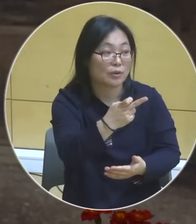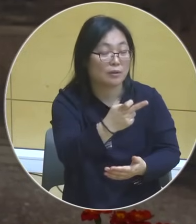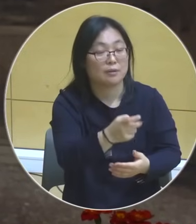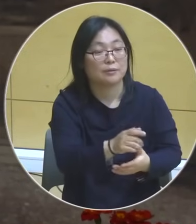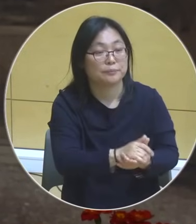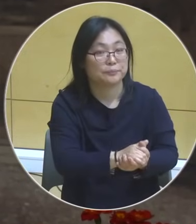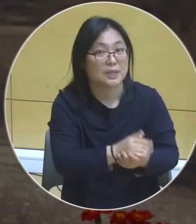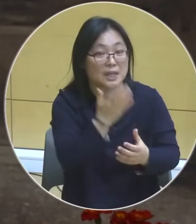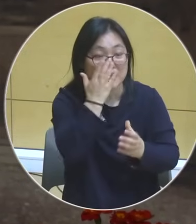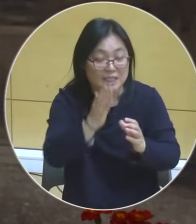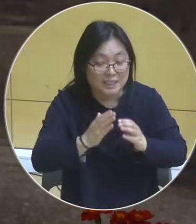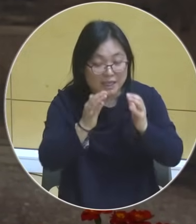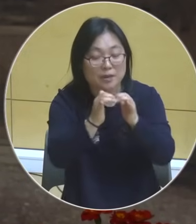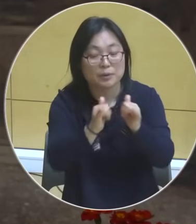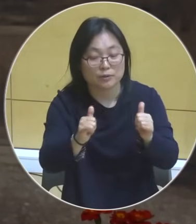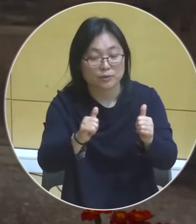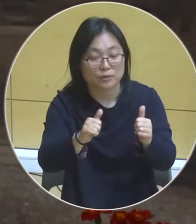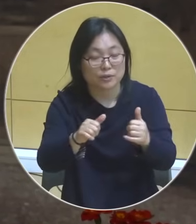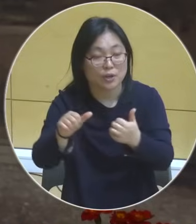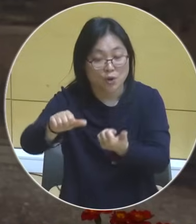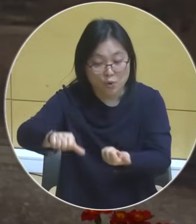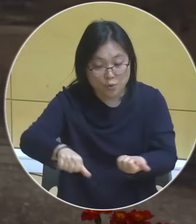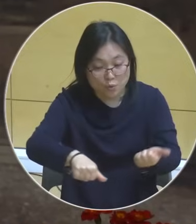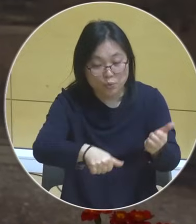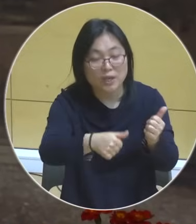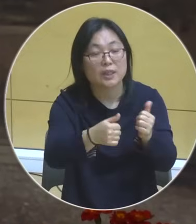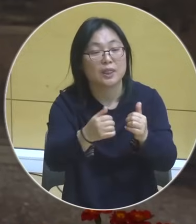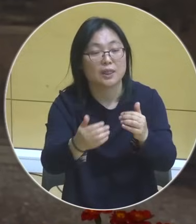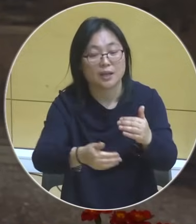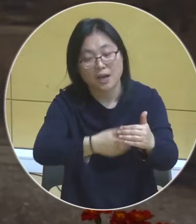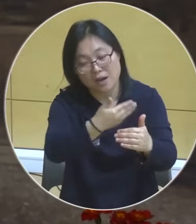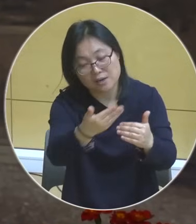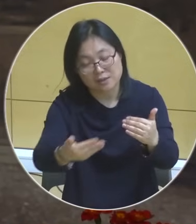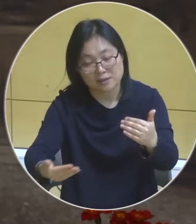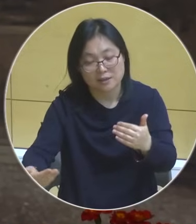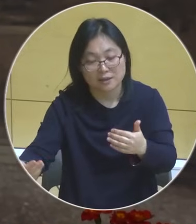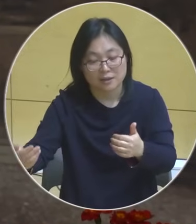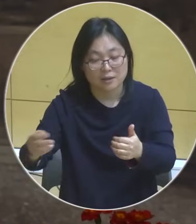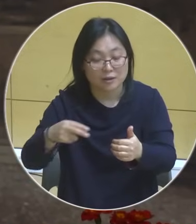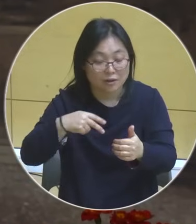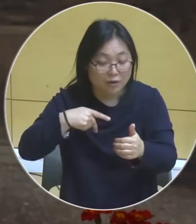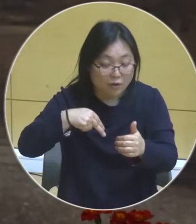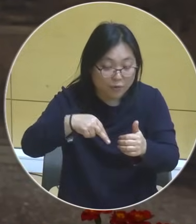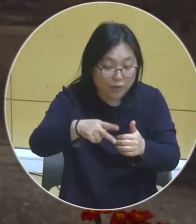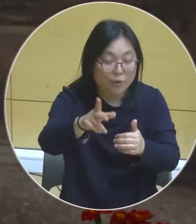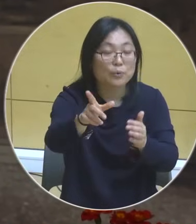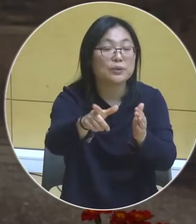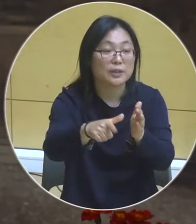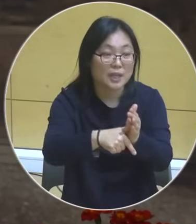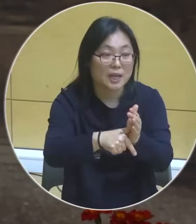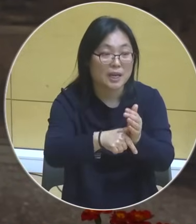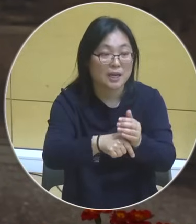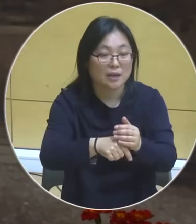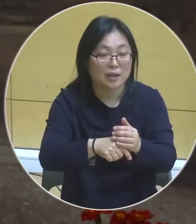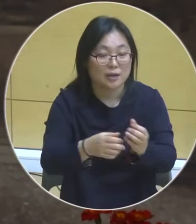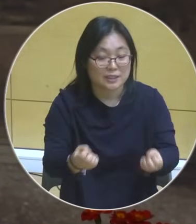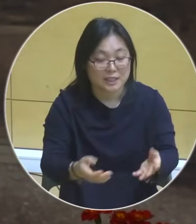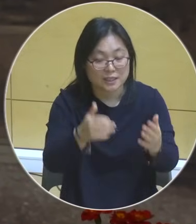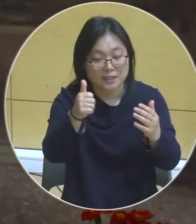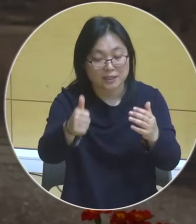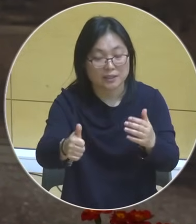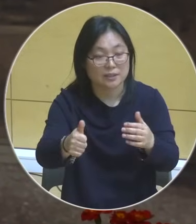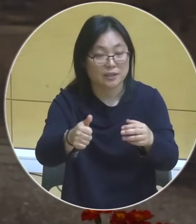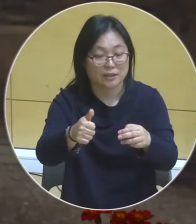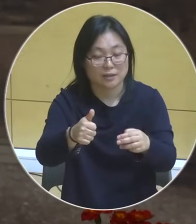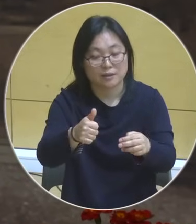생겼냐면 이스라엘 백성들이 요단강을 마른 땅으로 건너올 때 제사장들이 서 있던, 그 법궤를 메고 있던 제사장이 서 있던 그